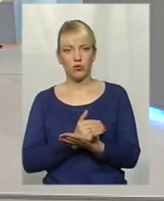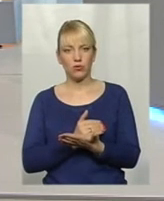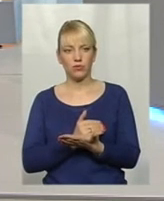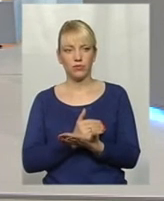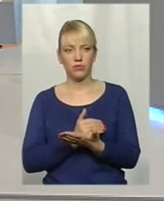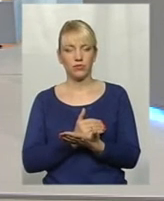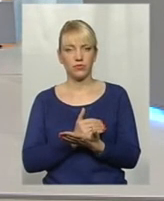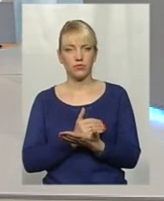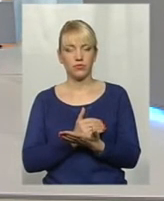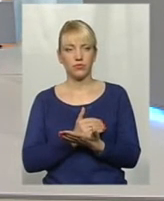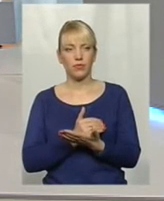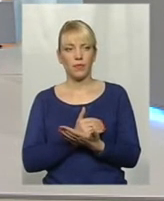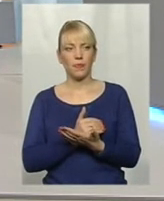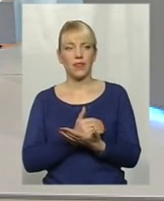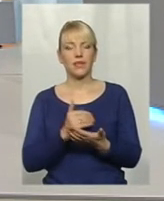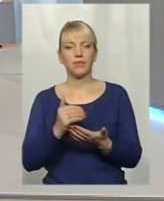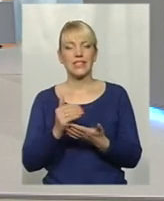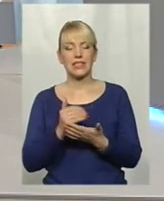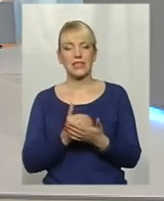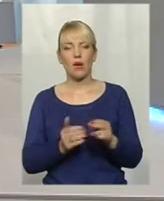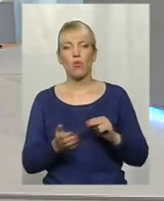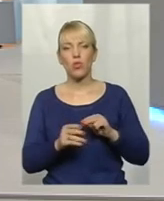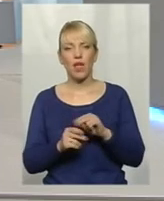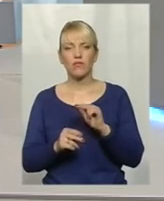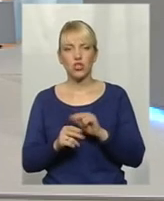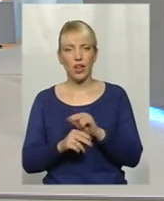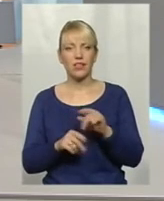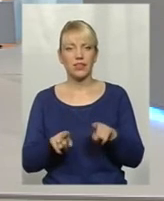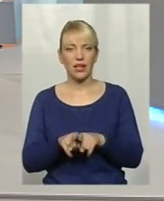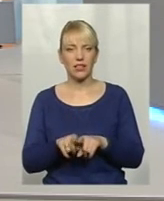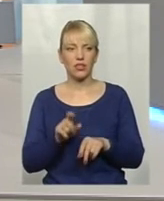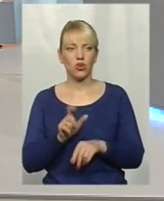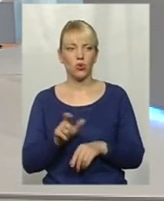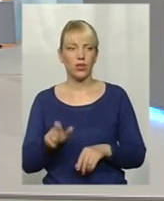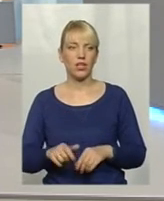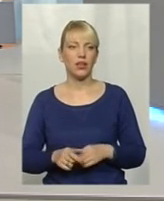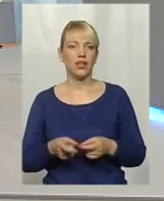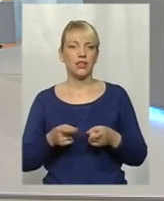скажімо, систему навчання таких людей, як це відбувається? Так, дійсно.